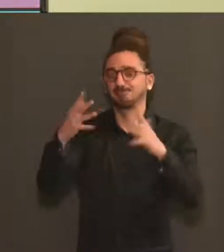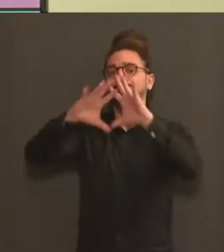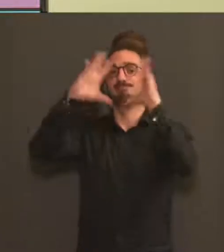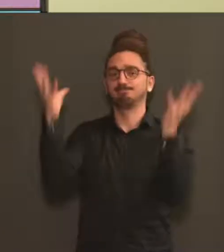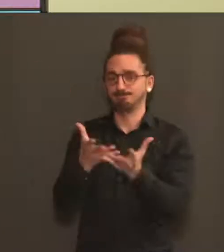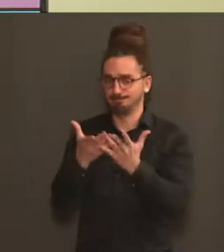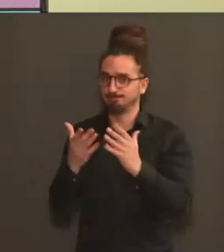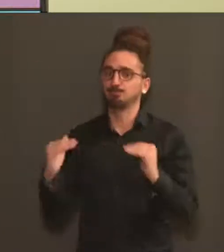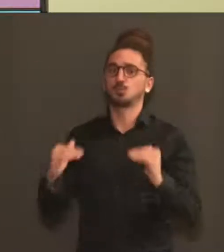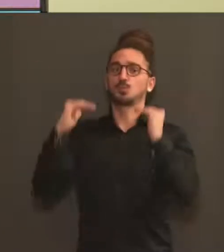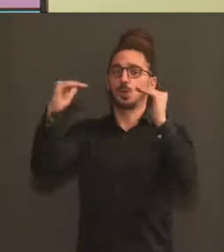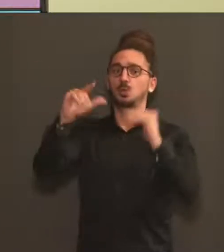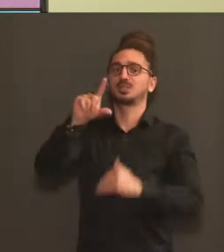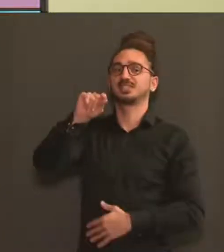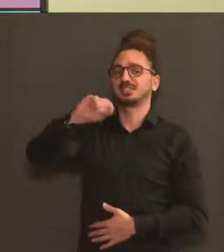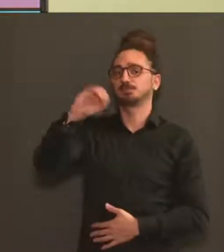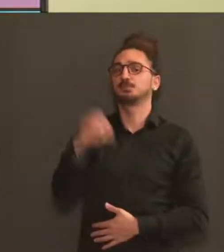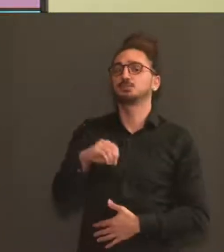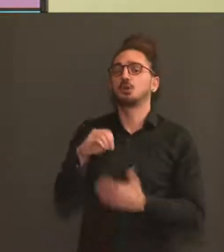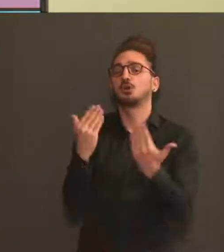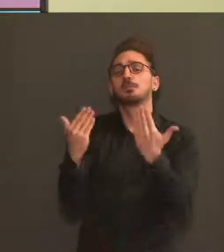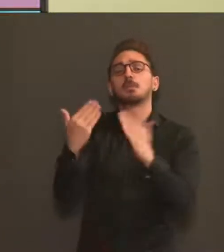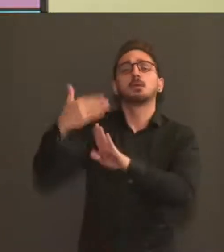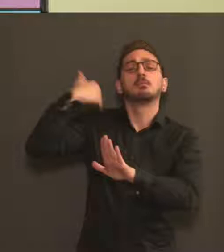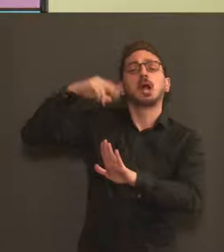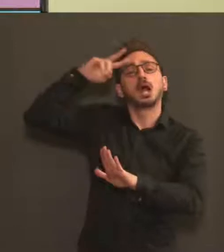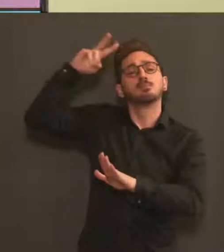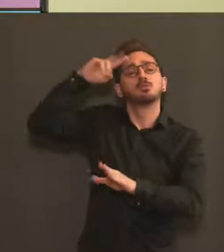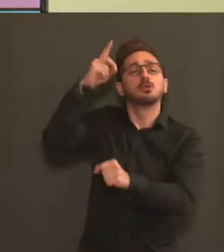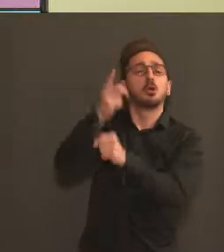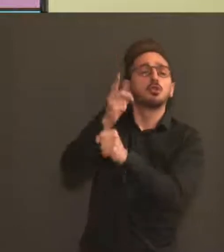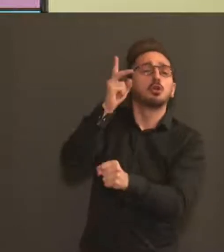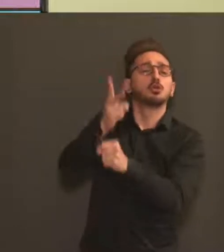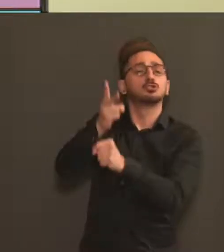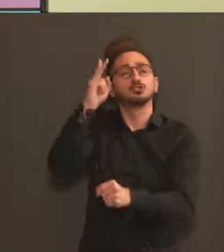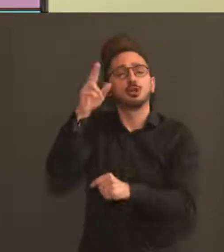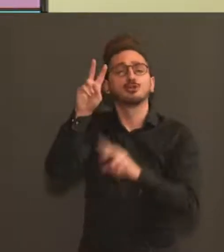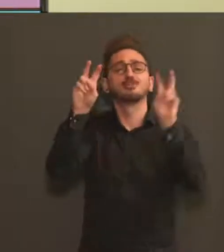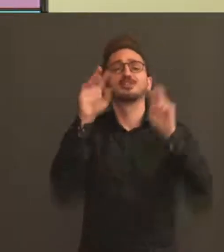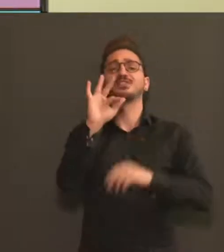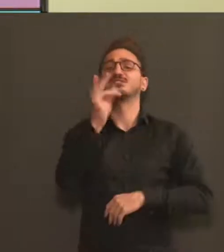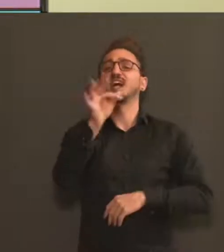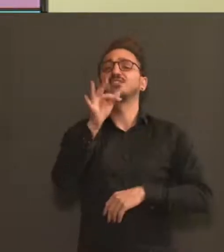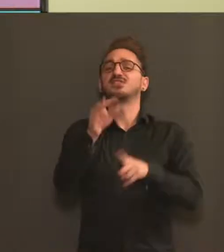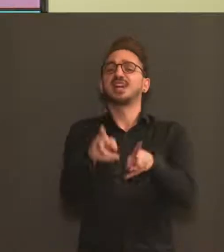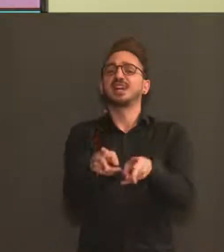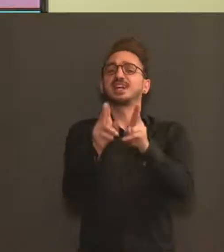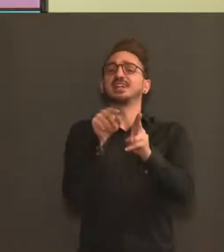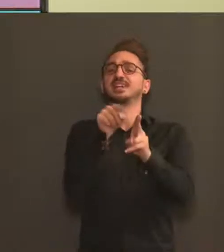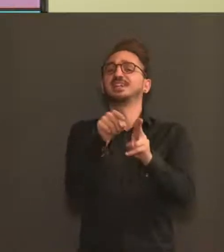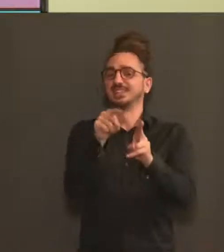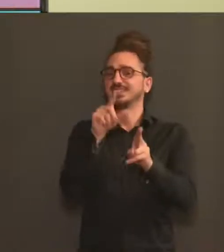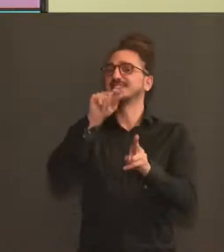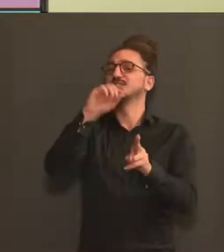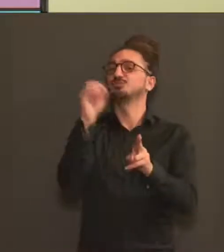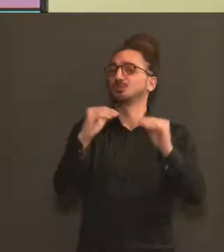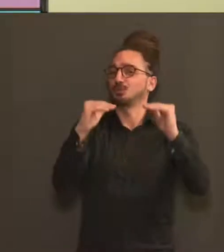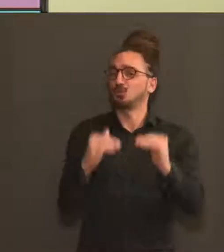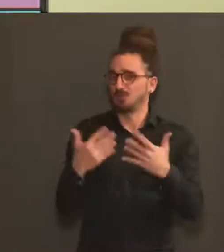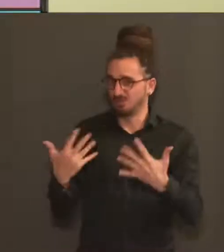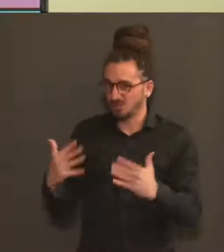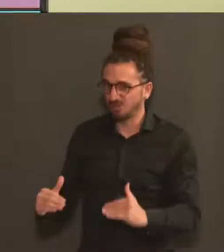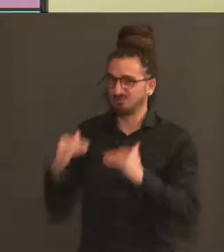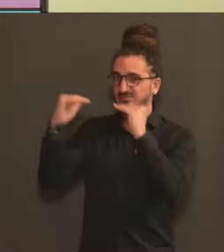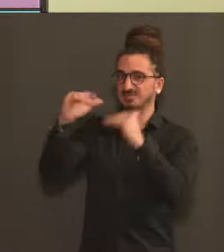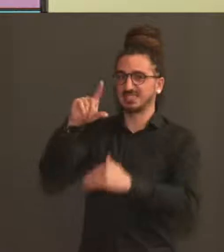sur les dernières années. En moyenne, on a normalement une occupation des lits d'hôpitaux de l'ordre de 43 000 qui sont occupés,